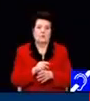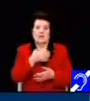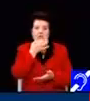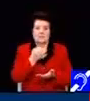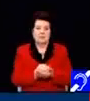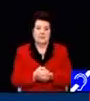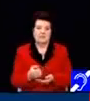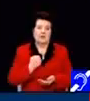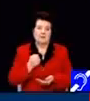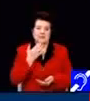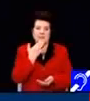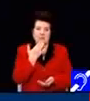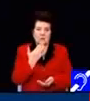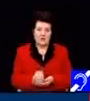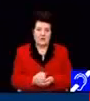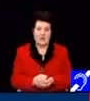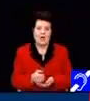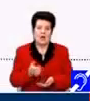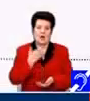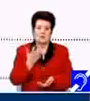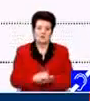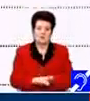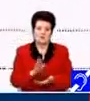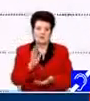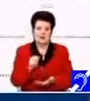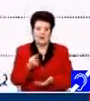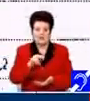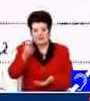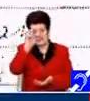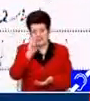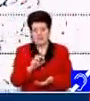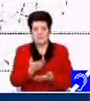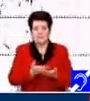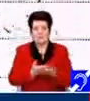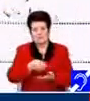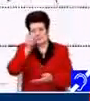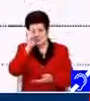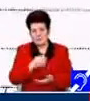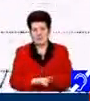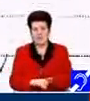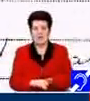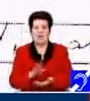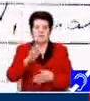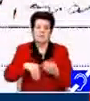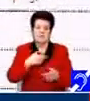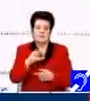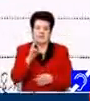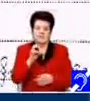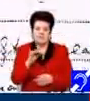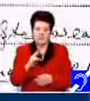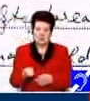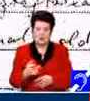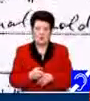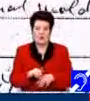responsabil de crearea armatei naționale, atunci Vlad a fost deputat în Sfatul Țării din partea moldovenilor de peste Nistru. Deci pentru că în acel